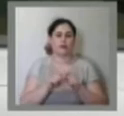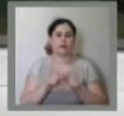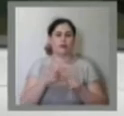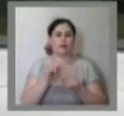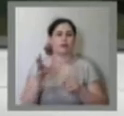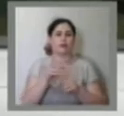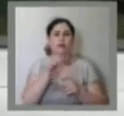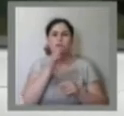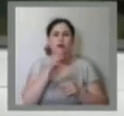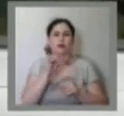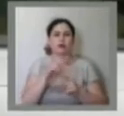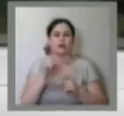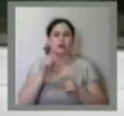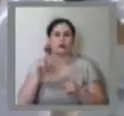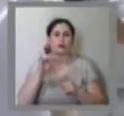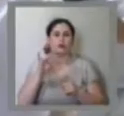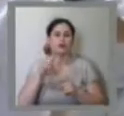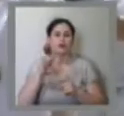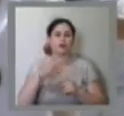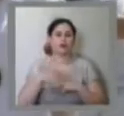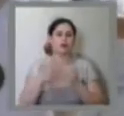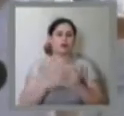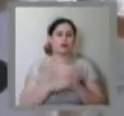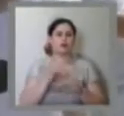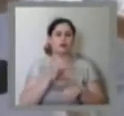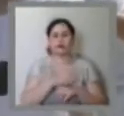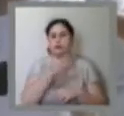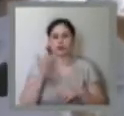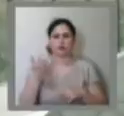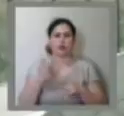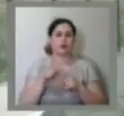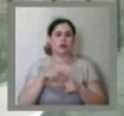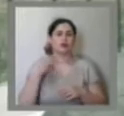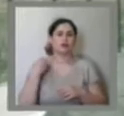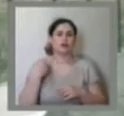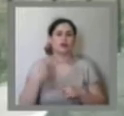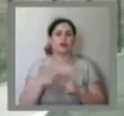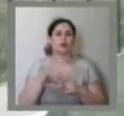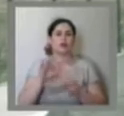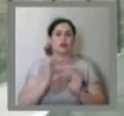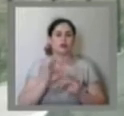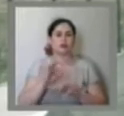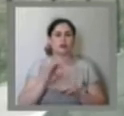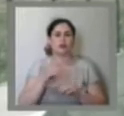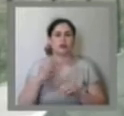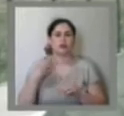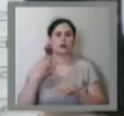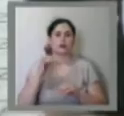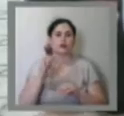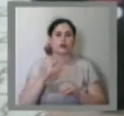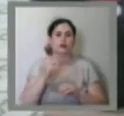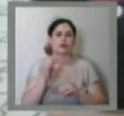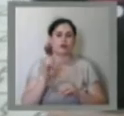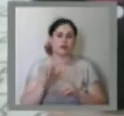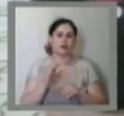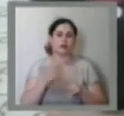карантину людей з підозрою на COVID-19 не зафіксували, говорить начальник прес-служби Херсонського прикордонного загону Іван Шевцов. Айдер